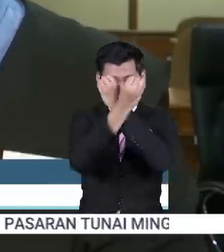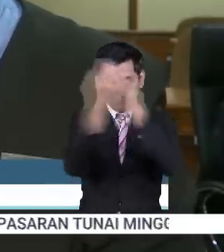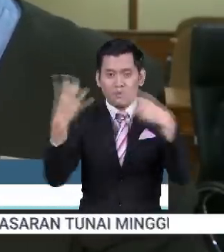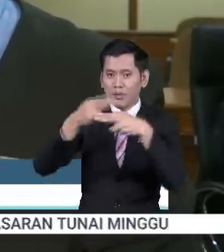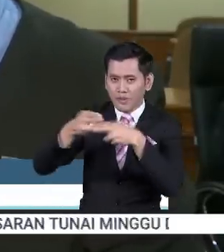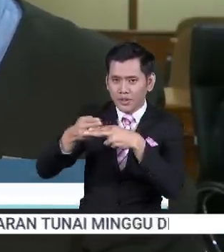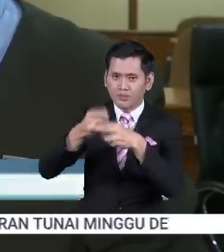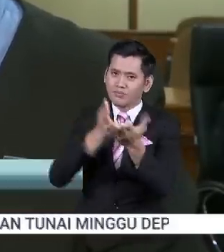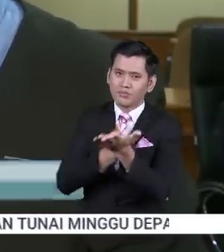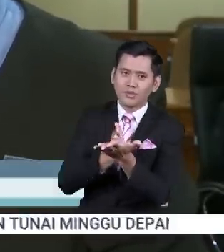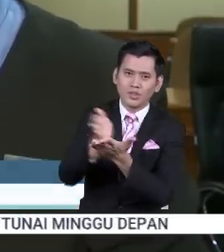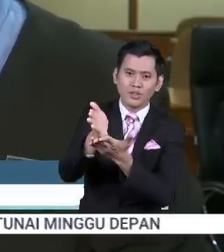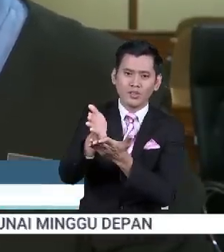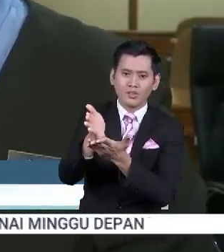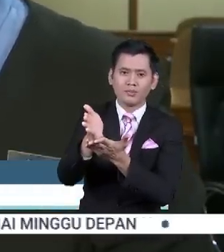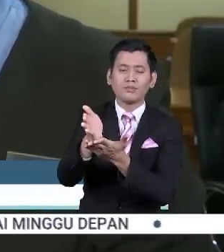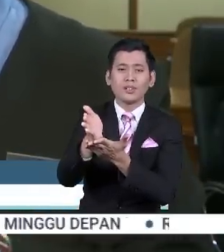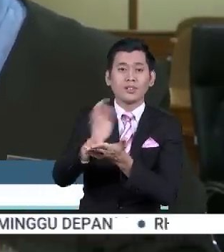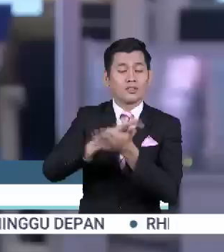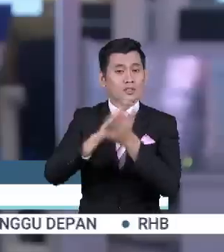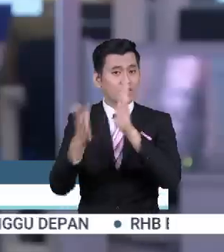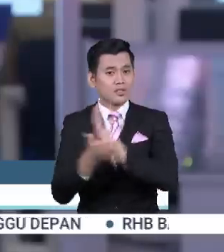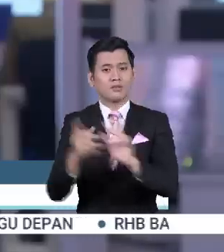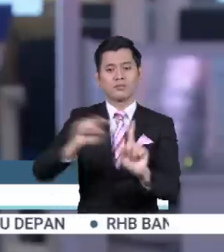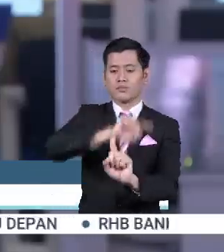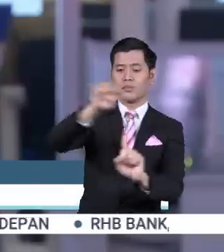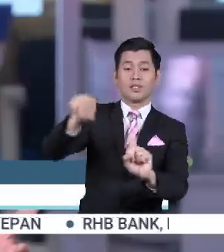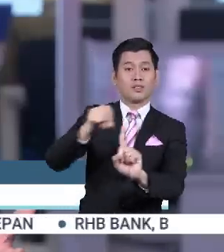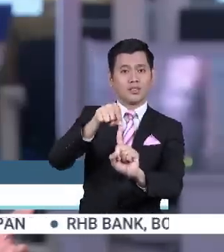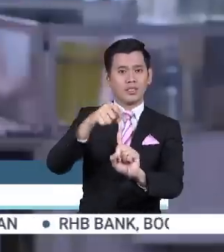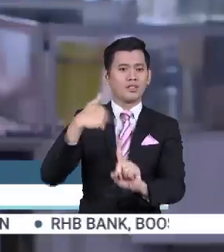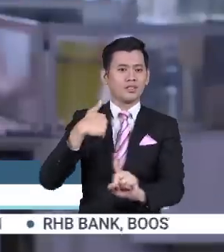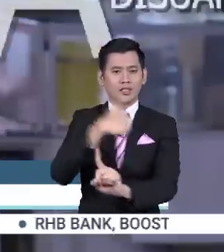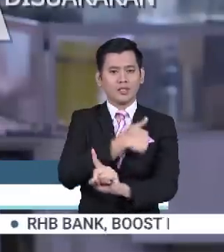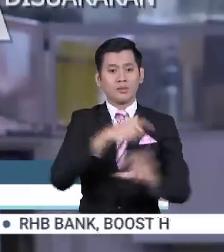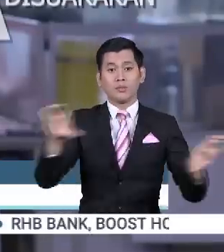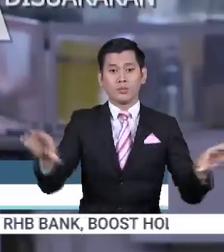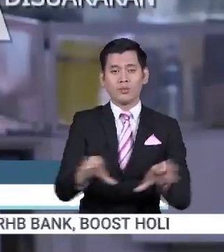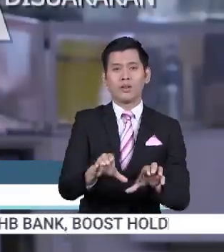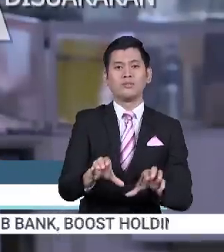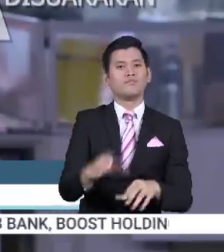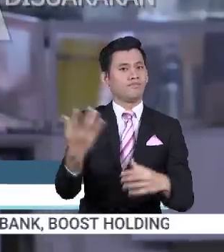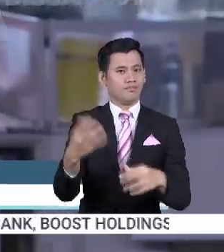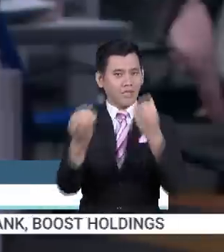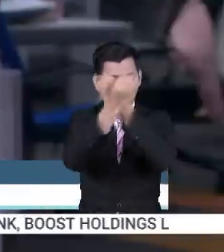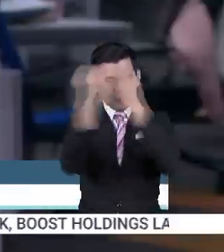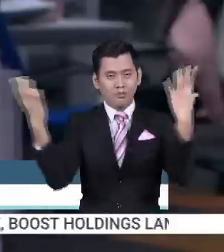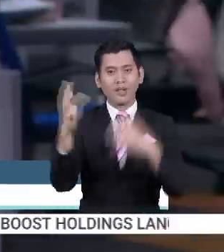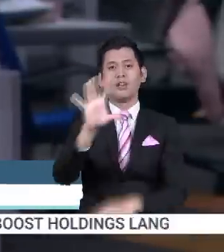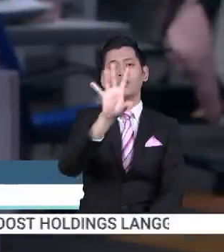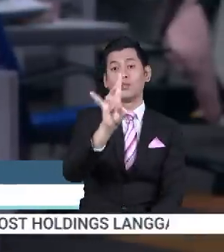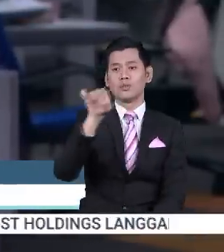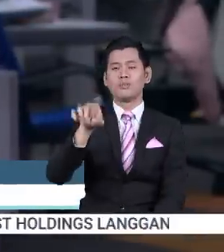apa yang lebih padat dan compact. Jadi apabila kita tunjukkan Kanta 744 dengan pace